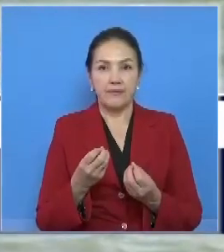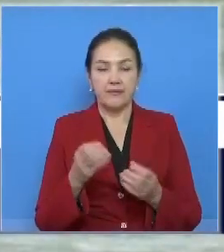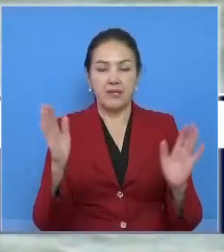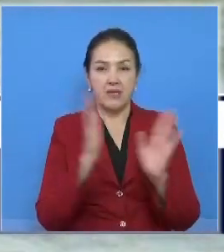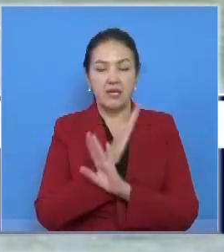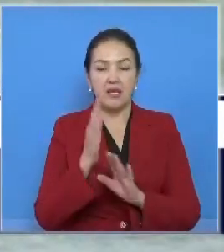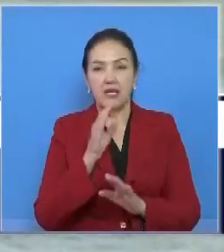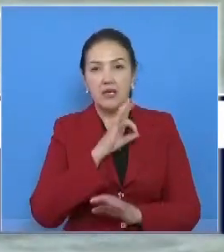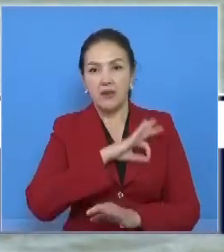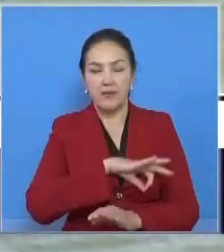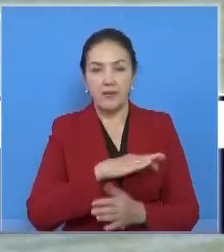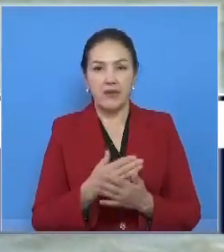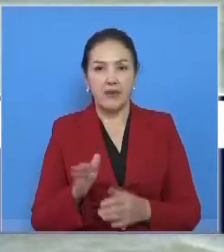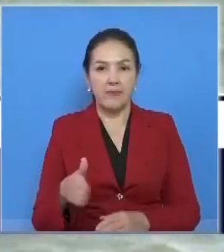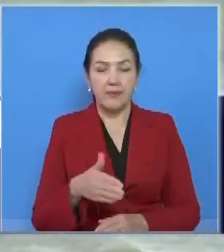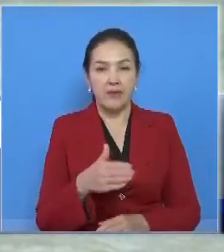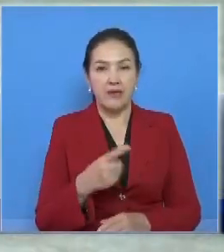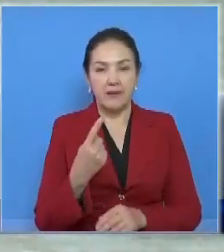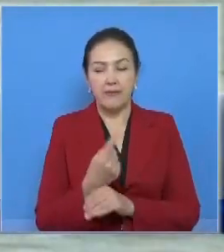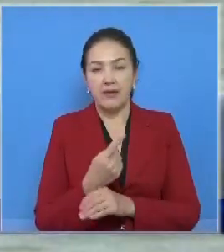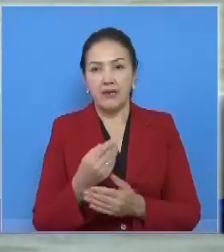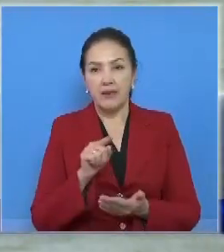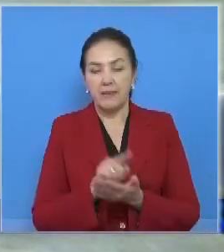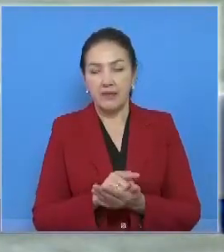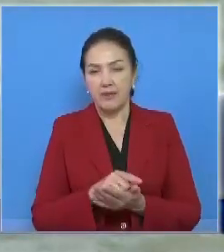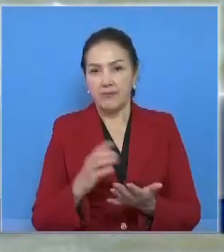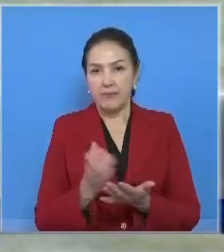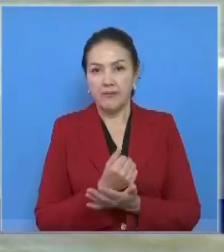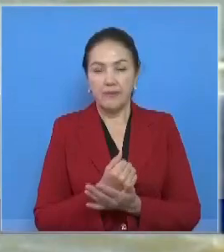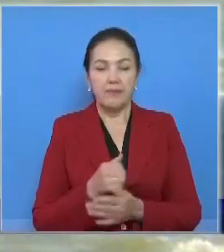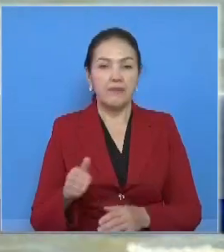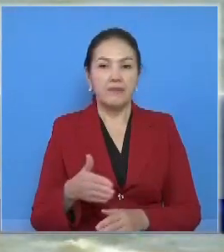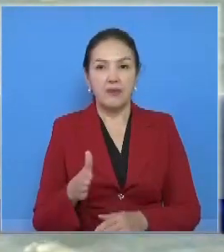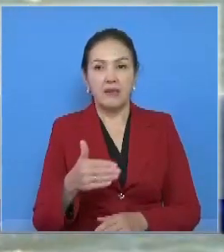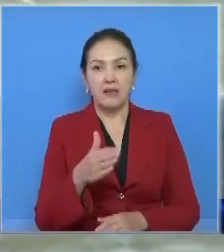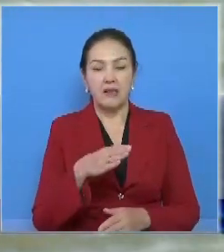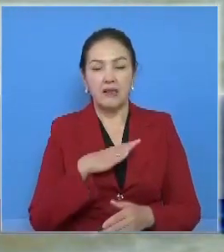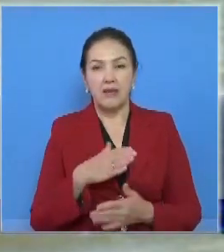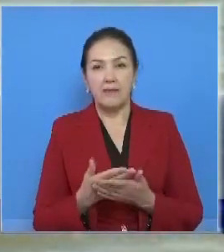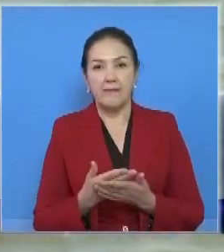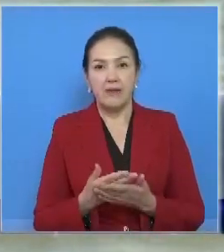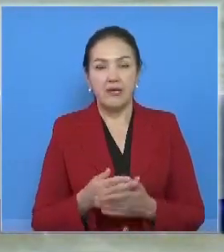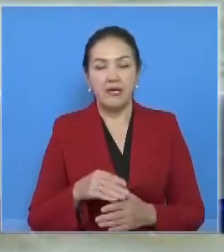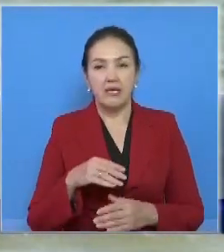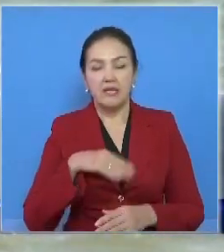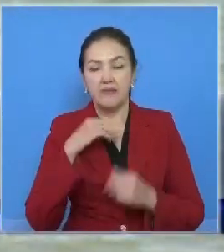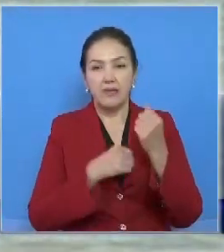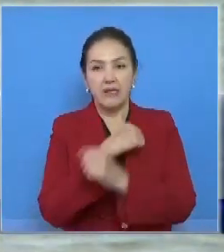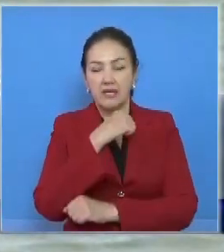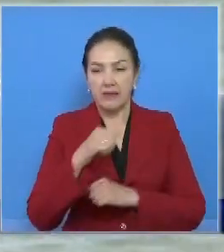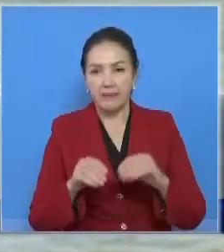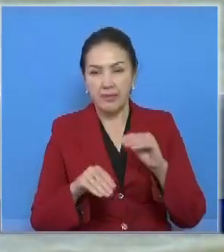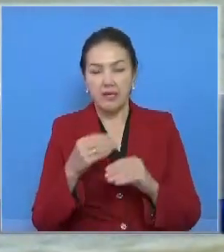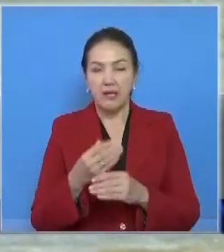табиғат пайдаланушыларын балықтандыру бірінші міндеті болып табылады. Сол балықтандыру үшін мына посадочный материал дейді, жіберетін балық